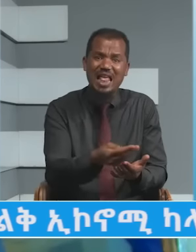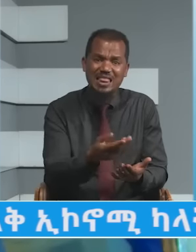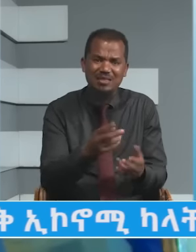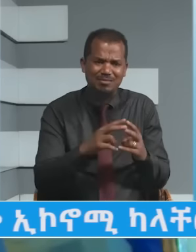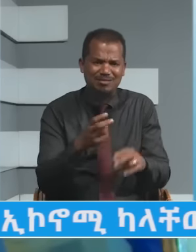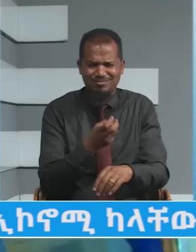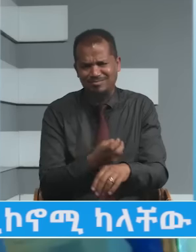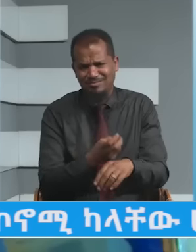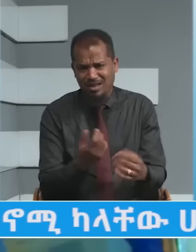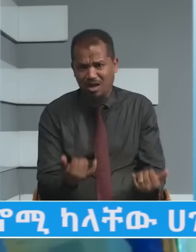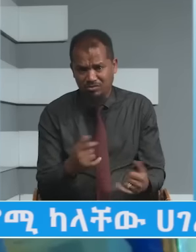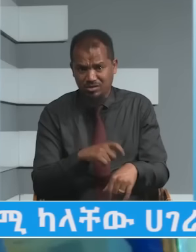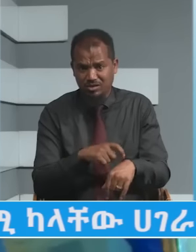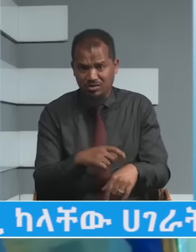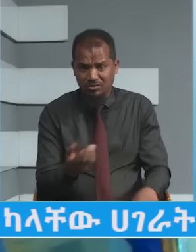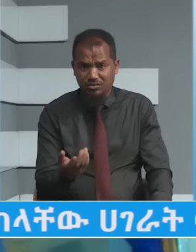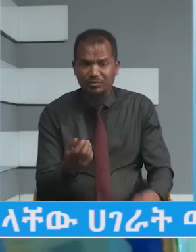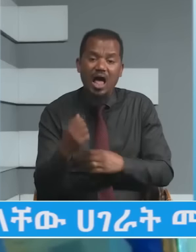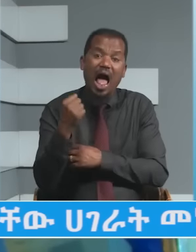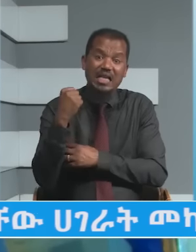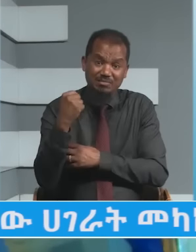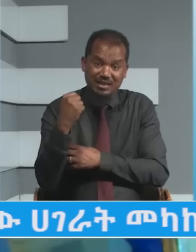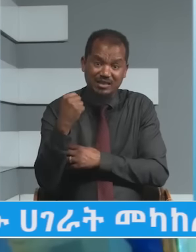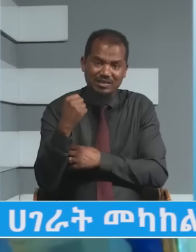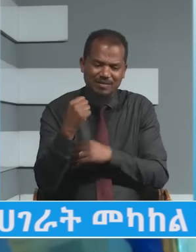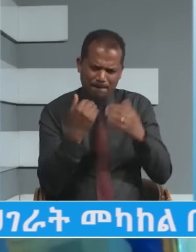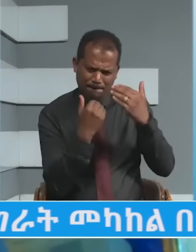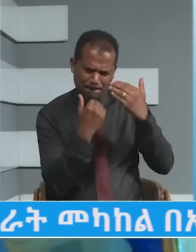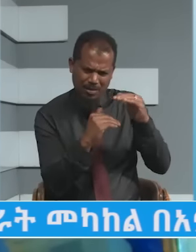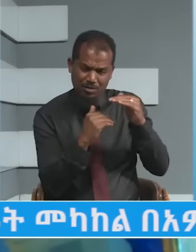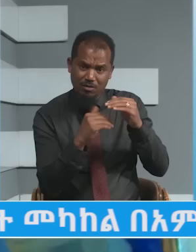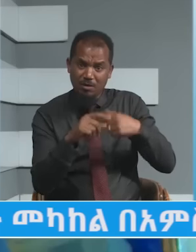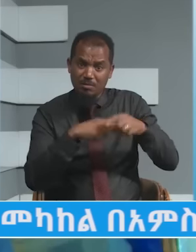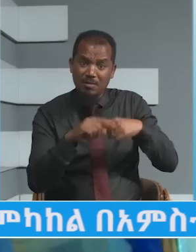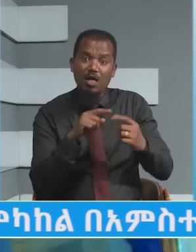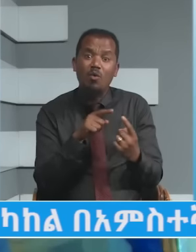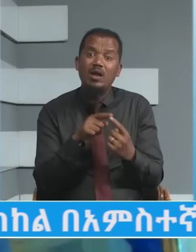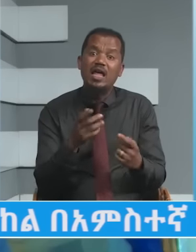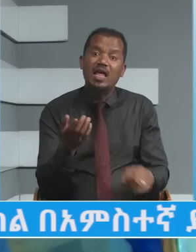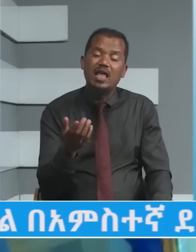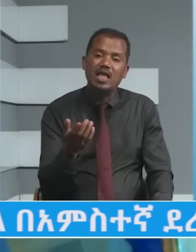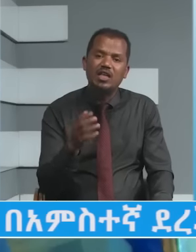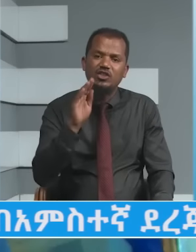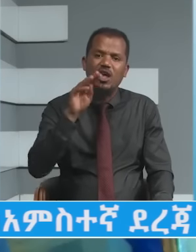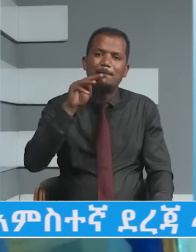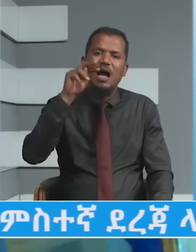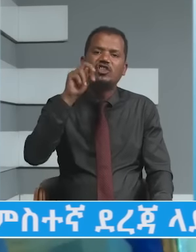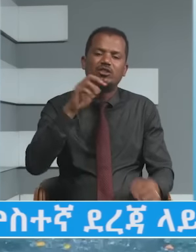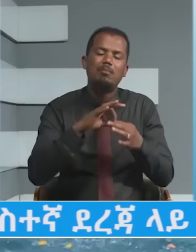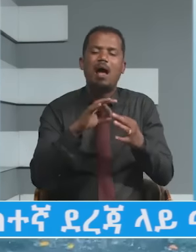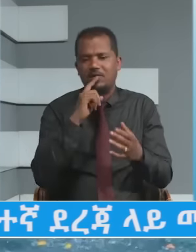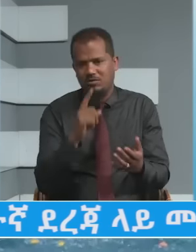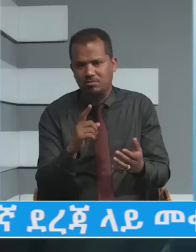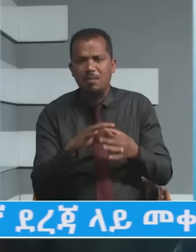በጣም የከበደበት ነው። አቅሙን መጥኖ የሚመጣው ወደ ሸማቾች ማህበር